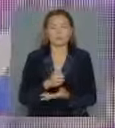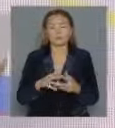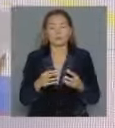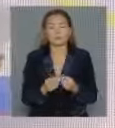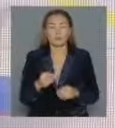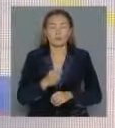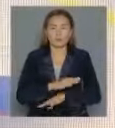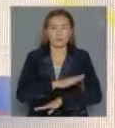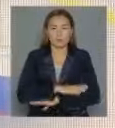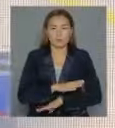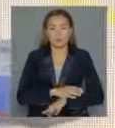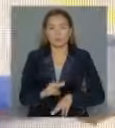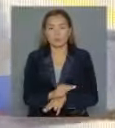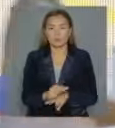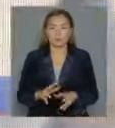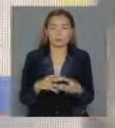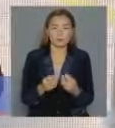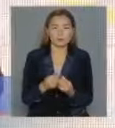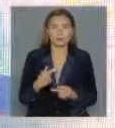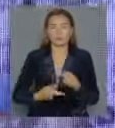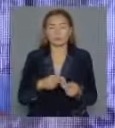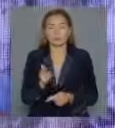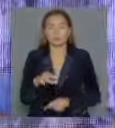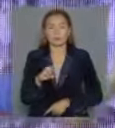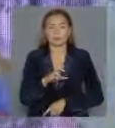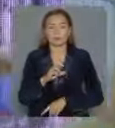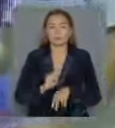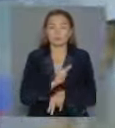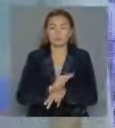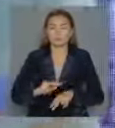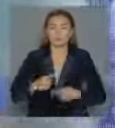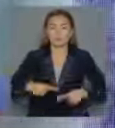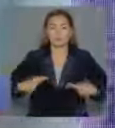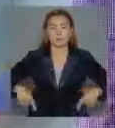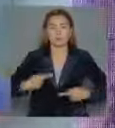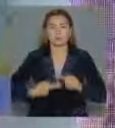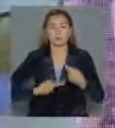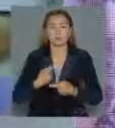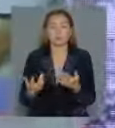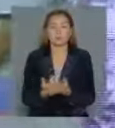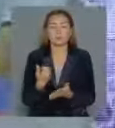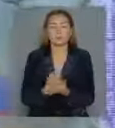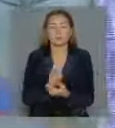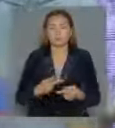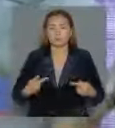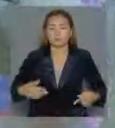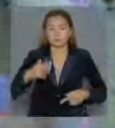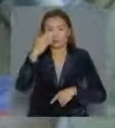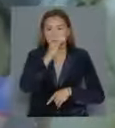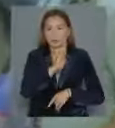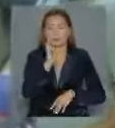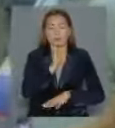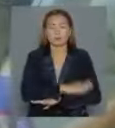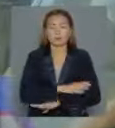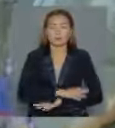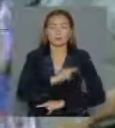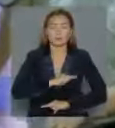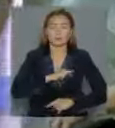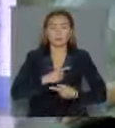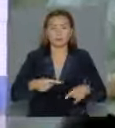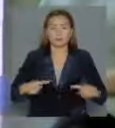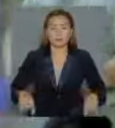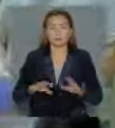отбасылық дәстүрлеріне, қалыптасқан отбасылық рухани адамгершілік құндылықтарына, ұрпақтарының жетістіктеріне, ата-аналарының үлгі тұтарлық